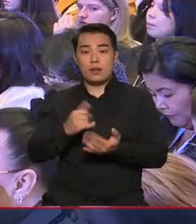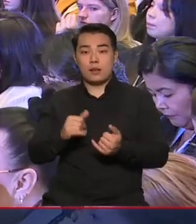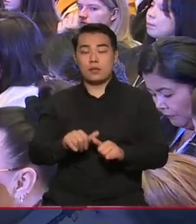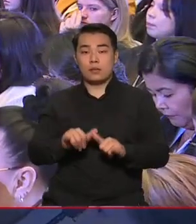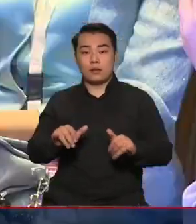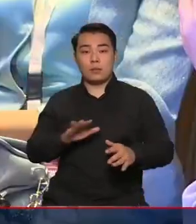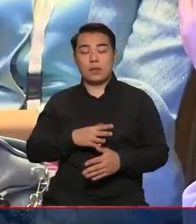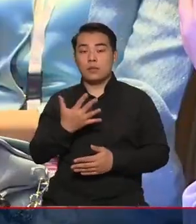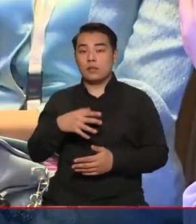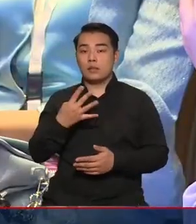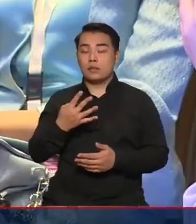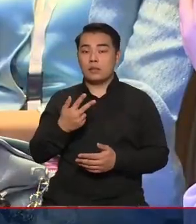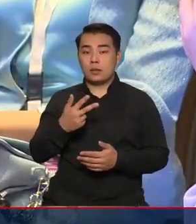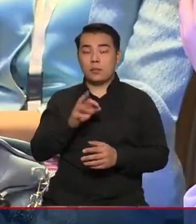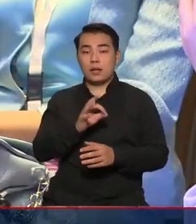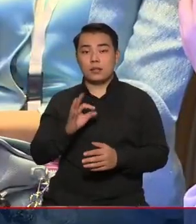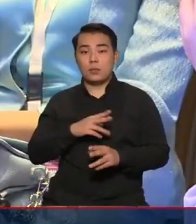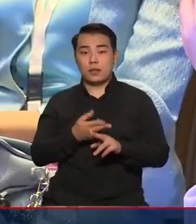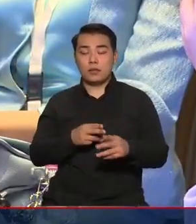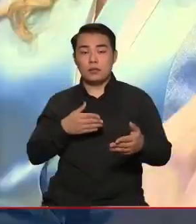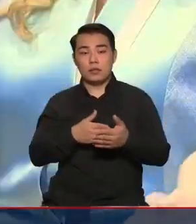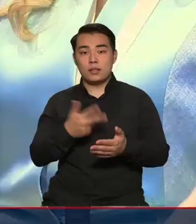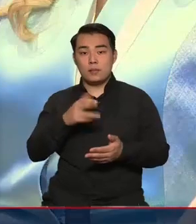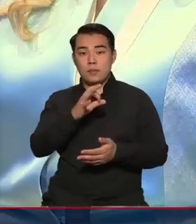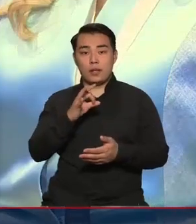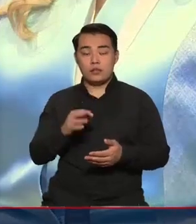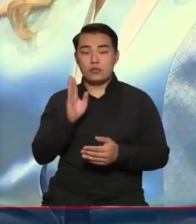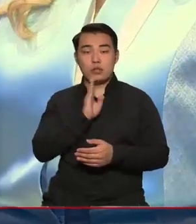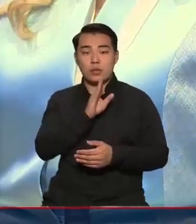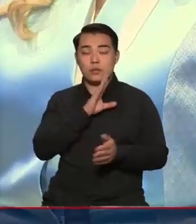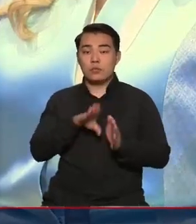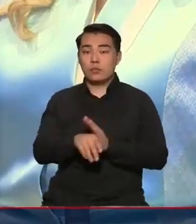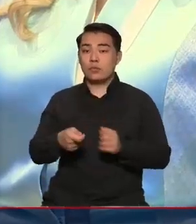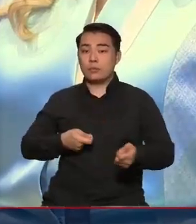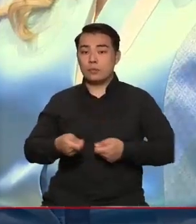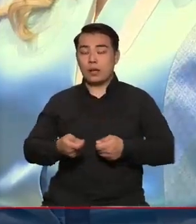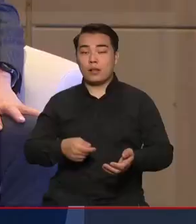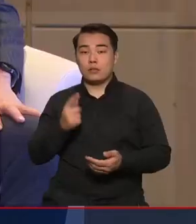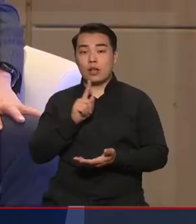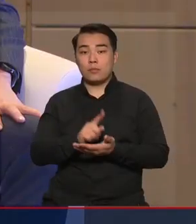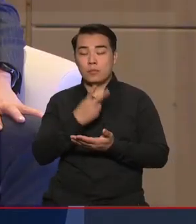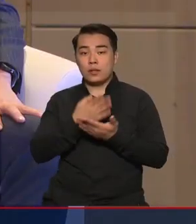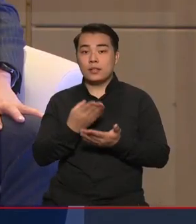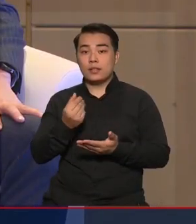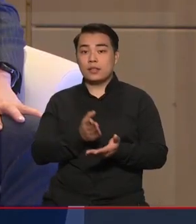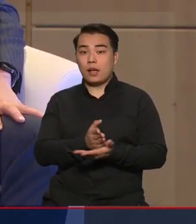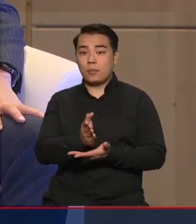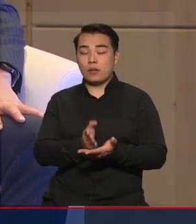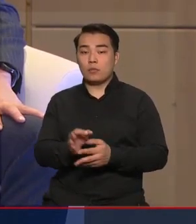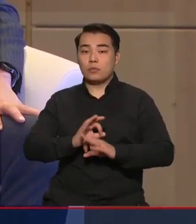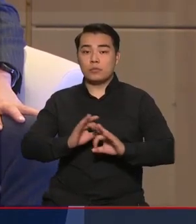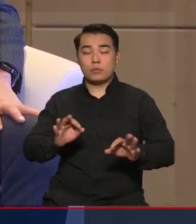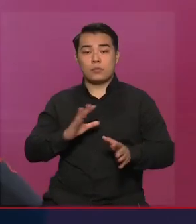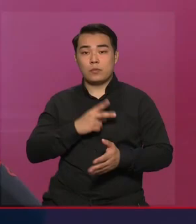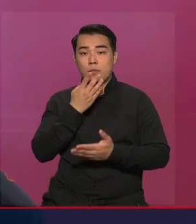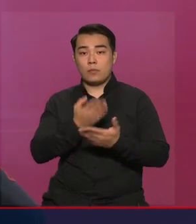превысила 53%. Порог в 30% полномочий женщин на руководящих должностях в финансовом секторе тоже успешно